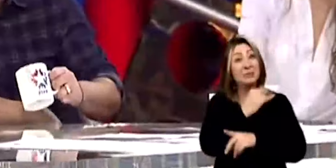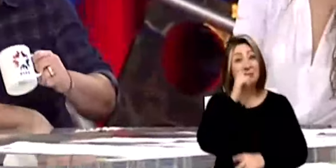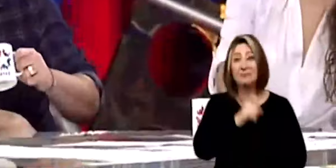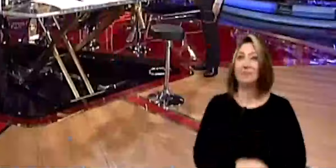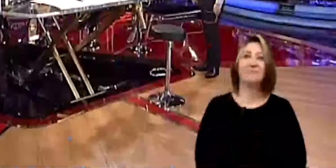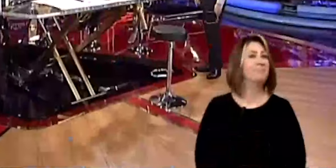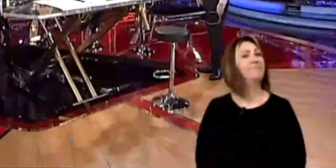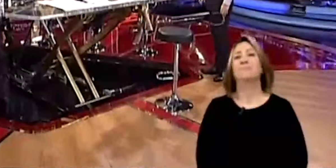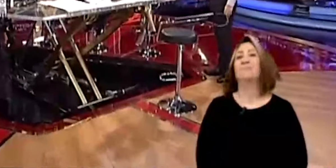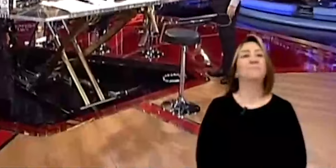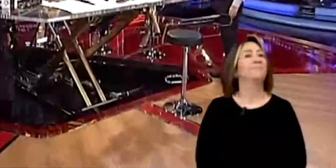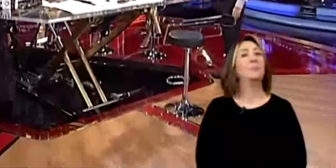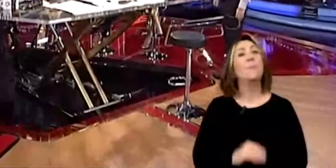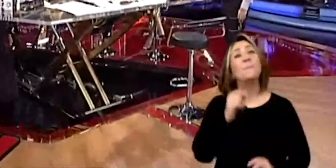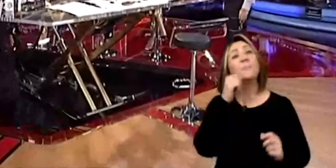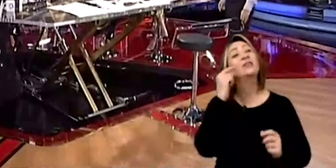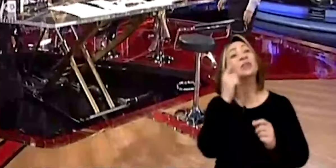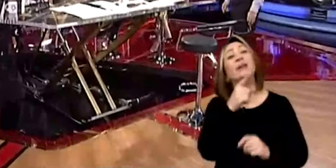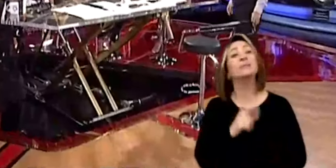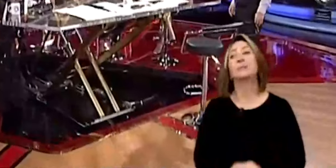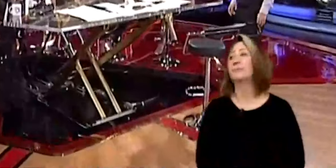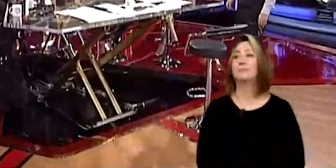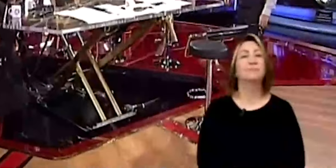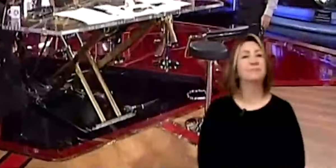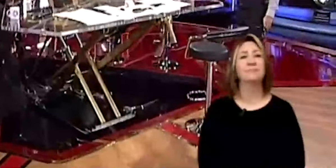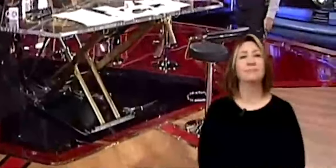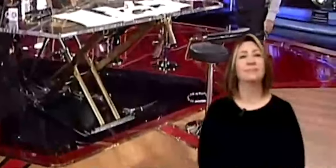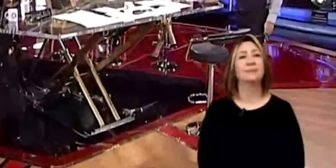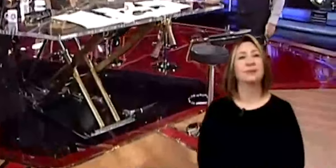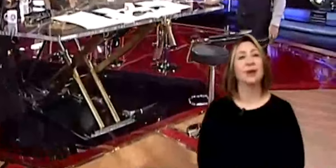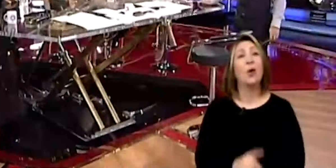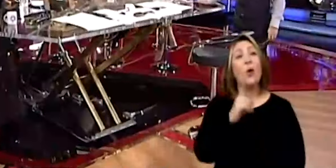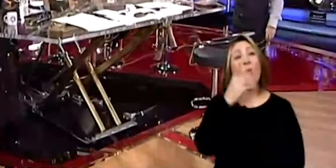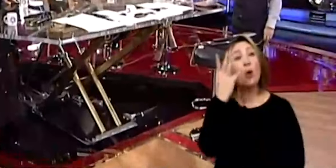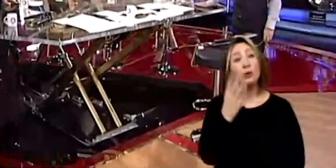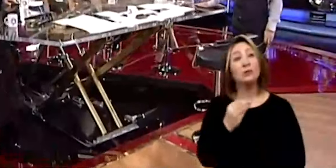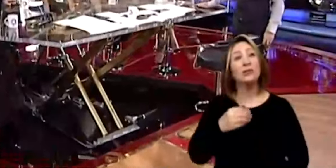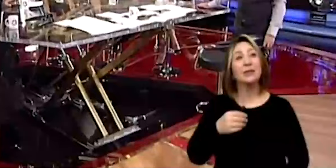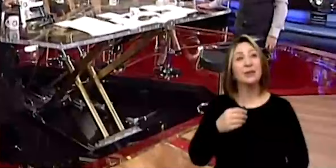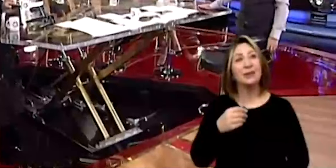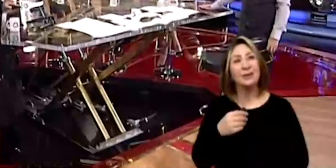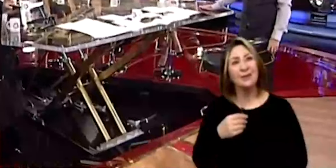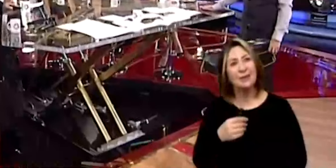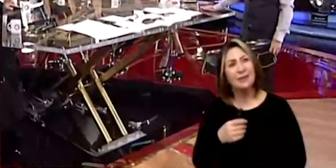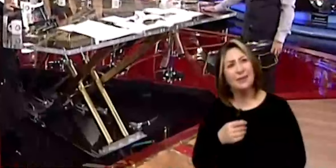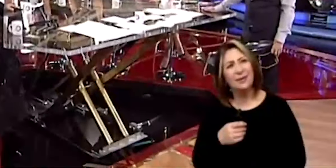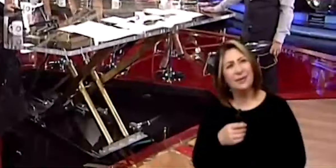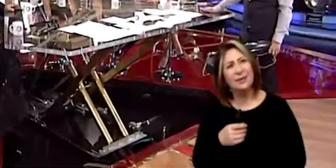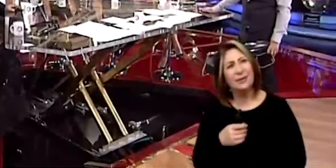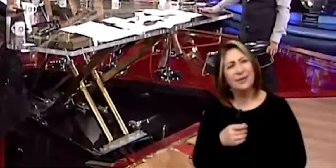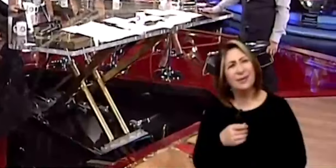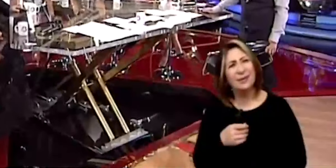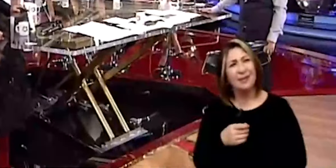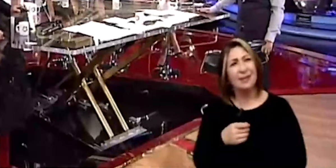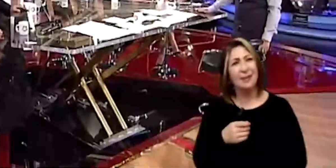söyle. Bay J, zaten... siz buyurun. Yok. Evet. Böyle olduğu için şeyde işte kovaladılar Bolu'da ya zaten.